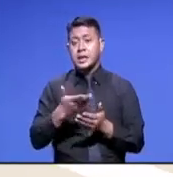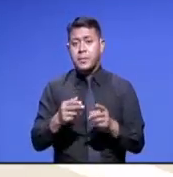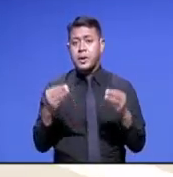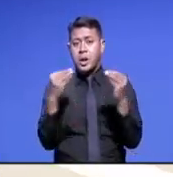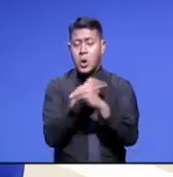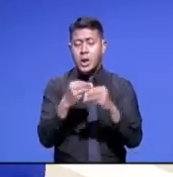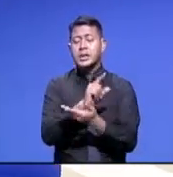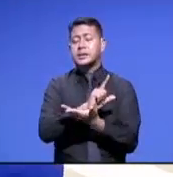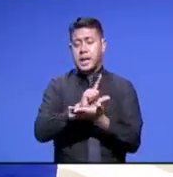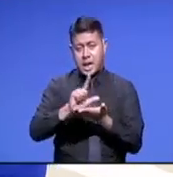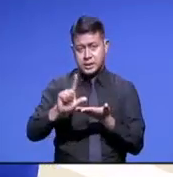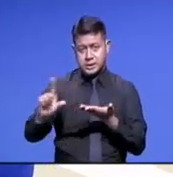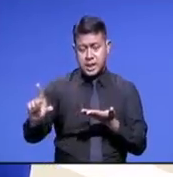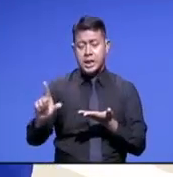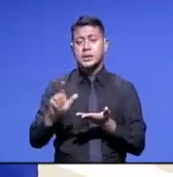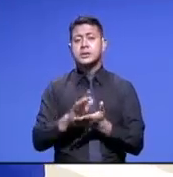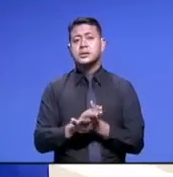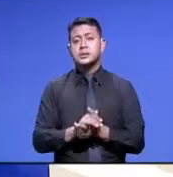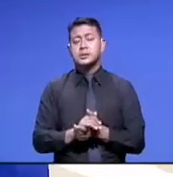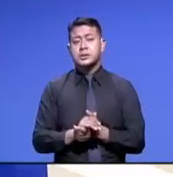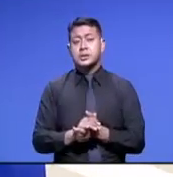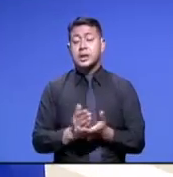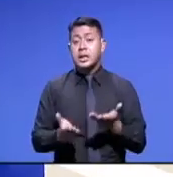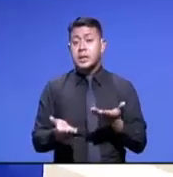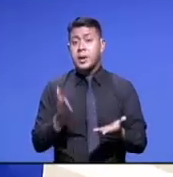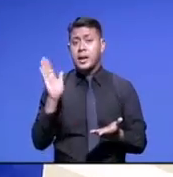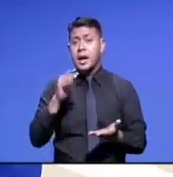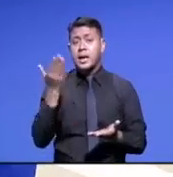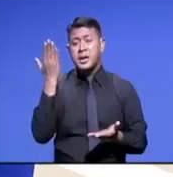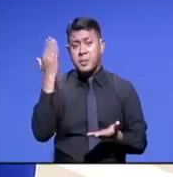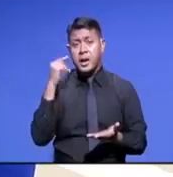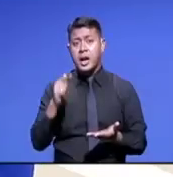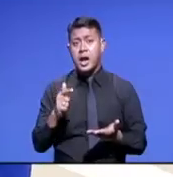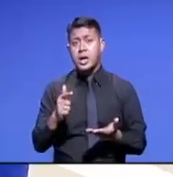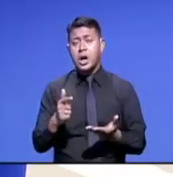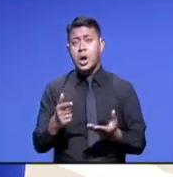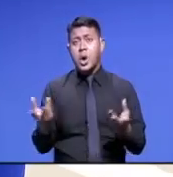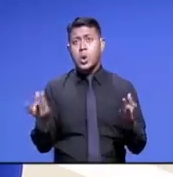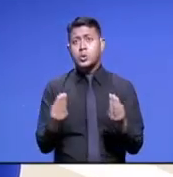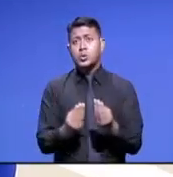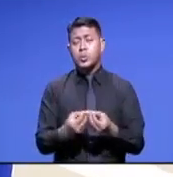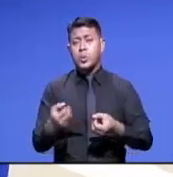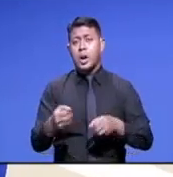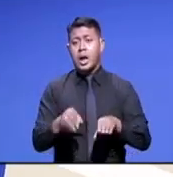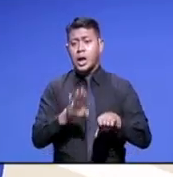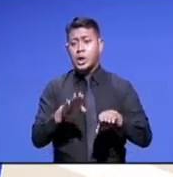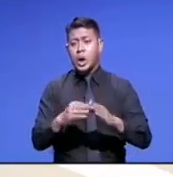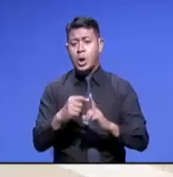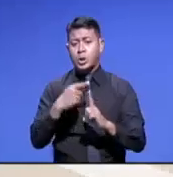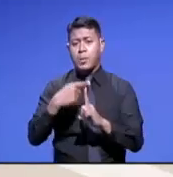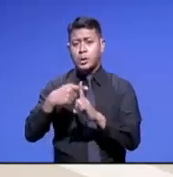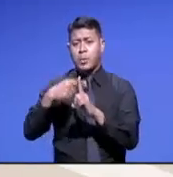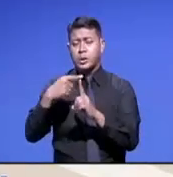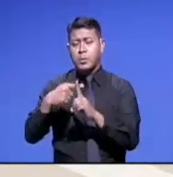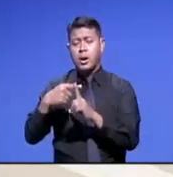lancar meski sebenarnya jika kita bandingkan dengan hari kemarin ini juga terdapat peningkatan jumlah volume kendaraan yang ada. Namun